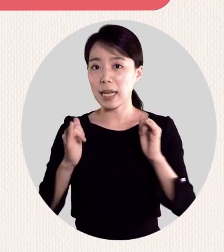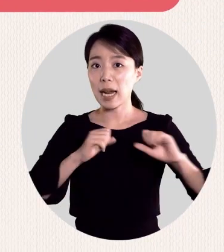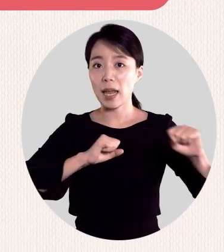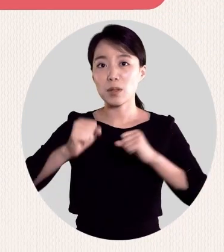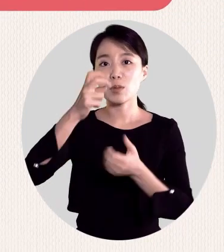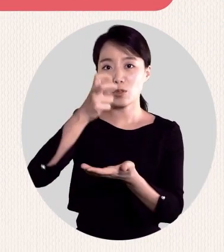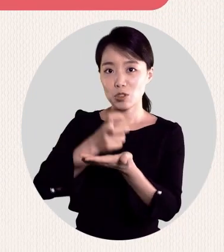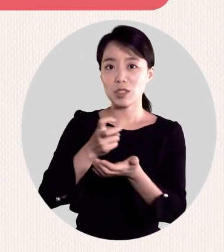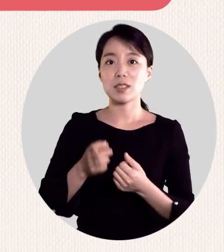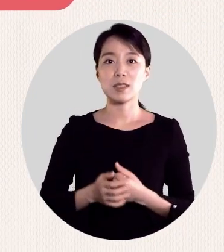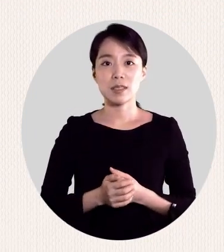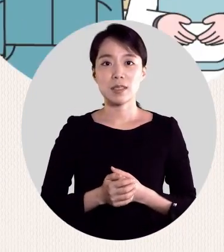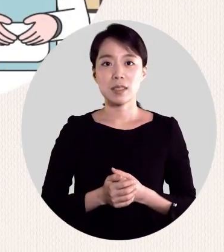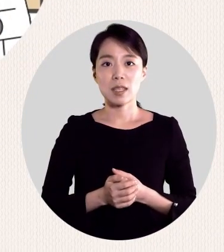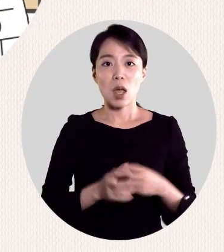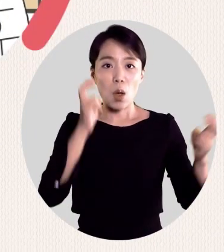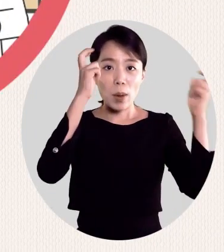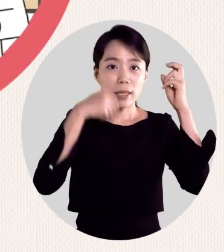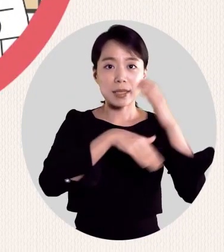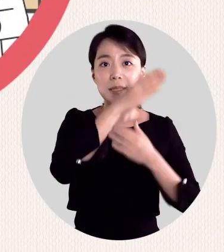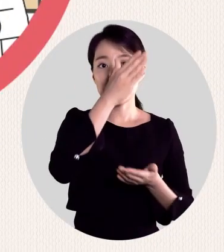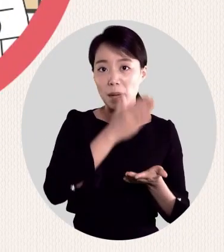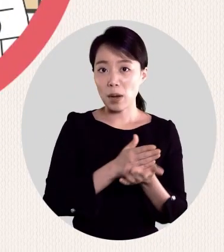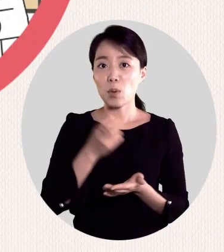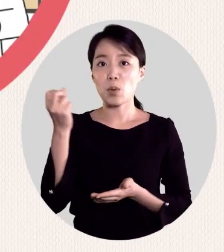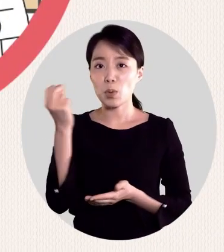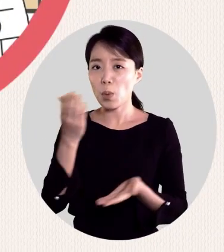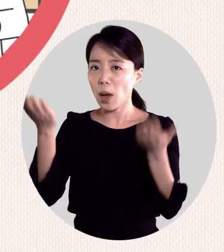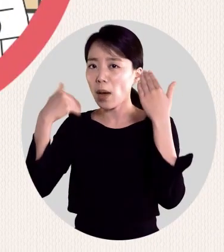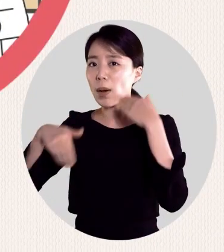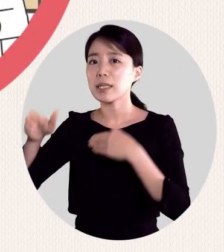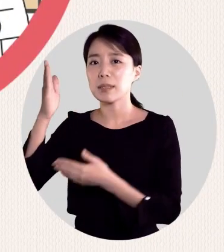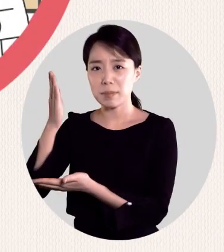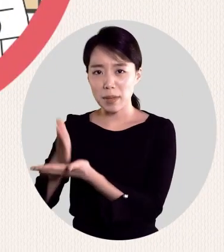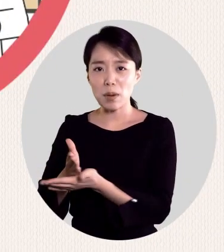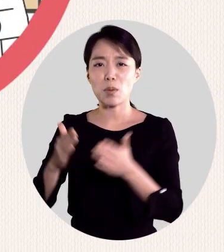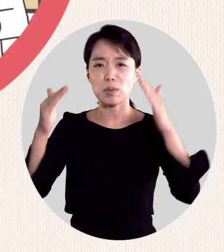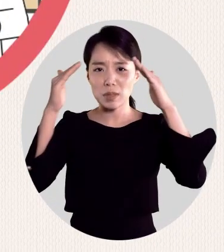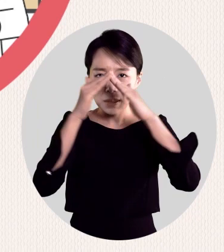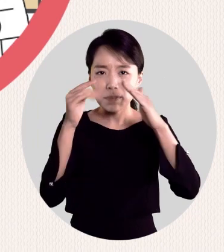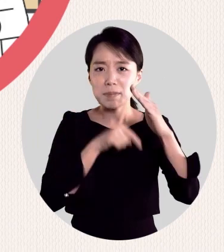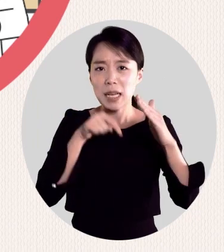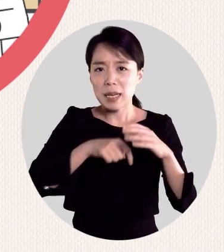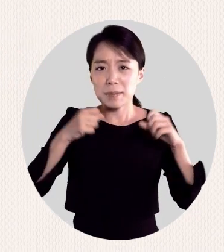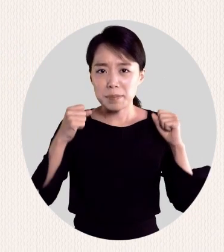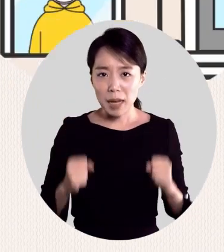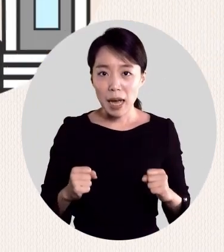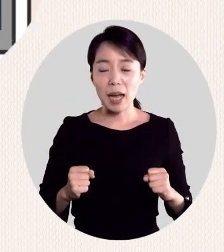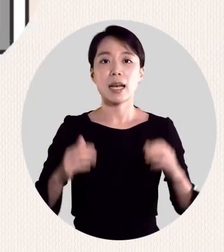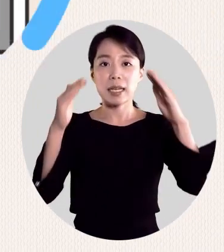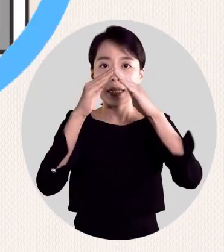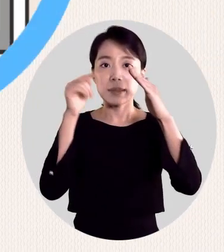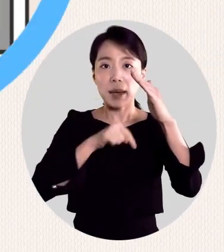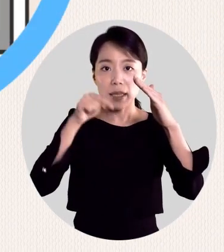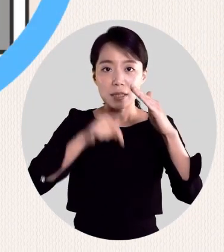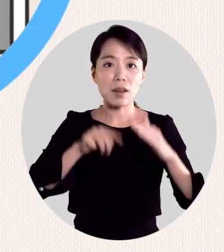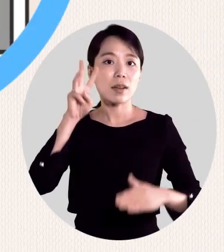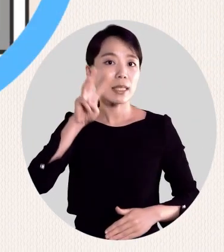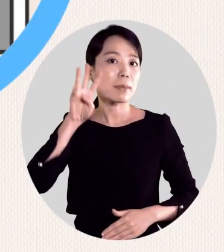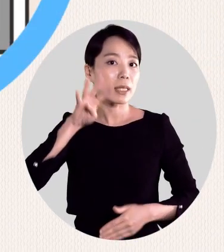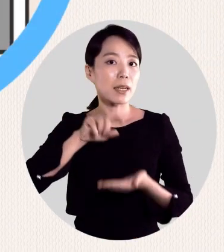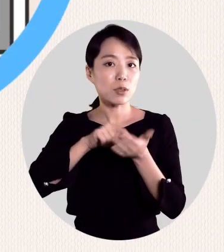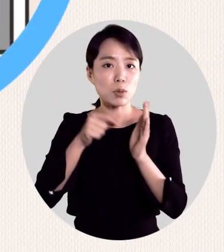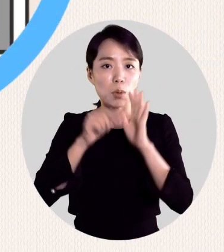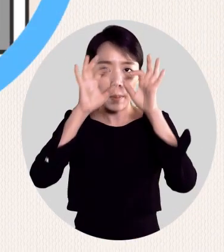유증상자 행동수칙. 출근, 등교를 하지 않는 등 외출을 자제하고 집에서 3,